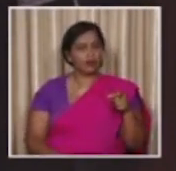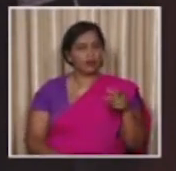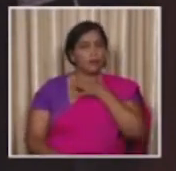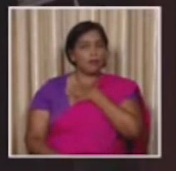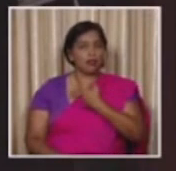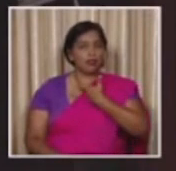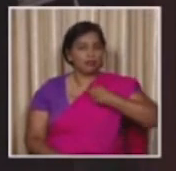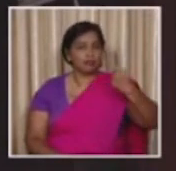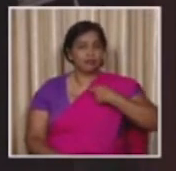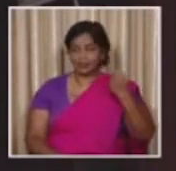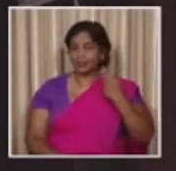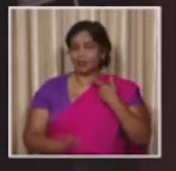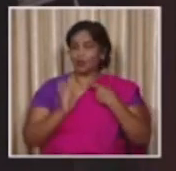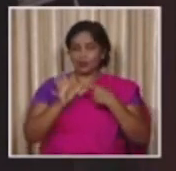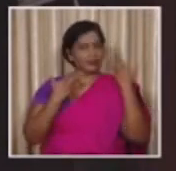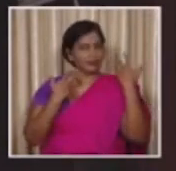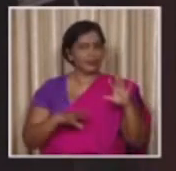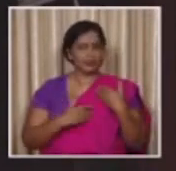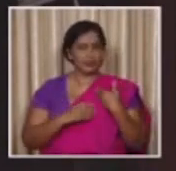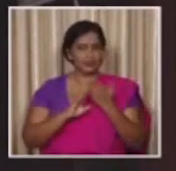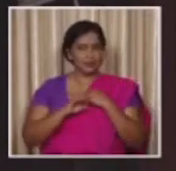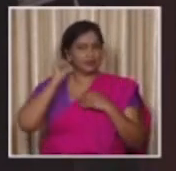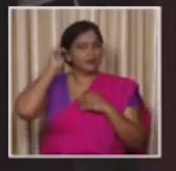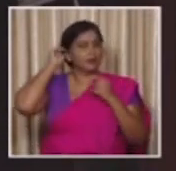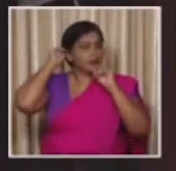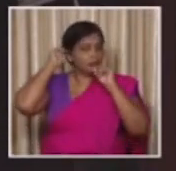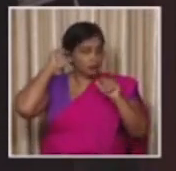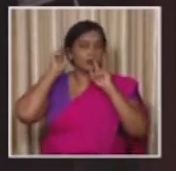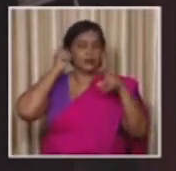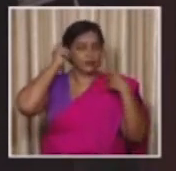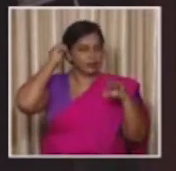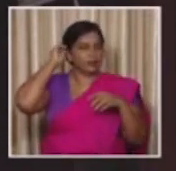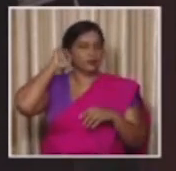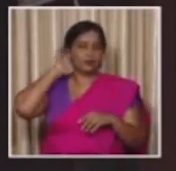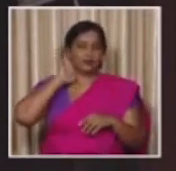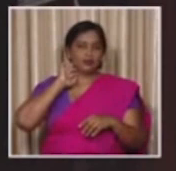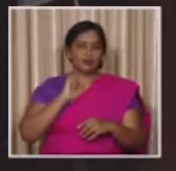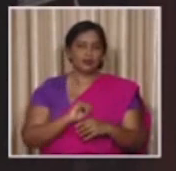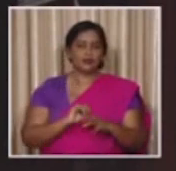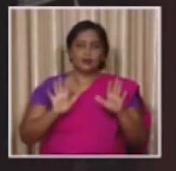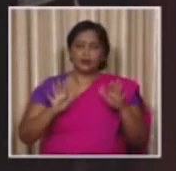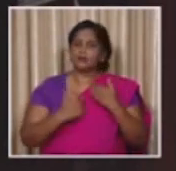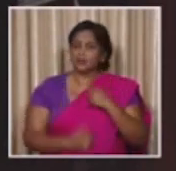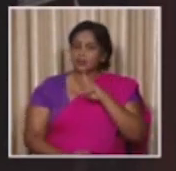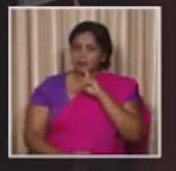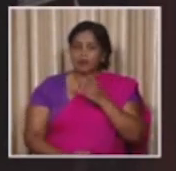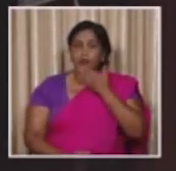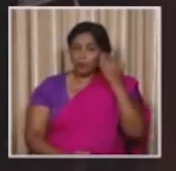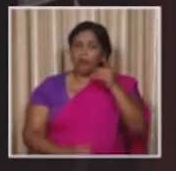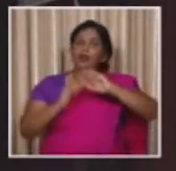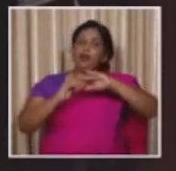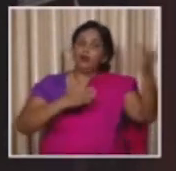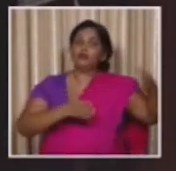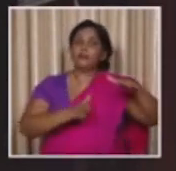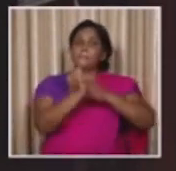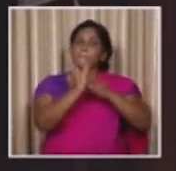මාළ කඩනවයි කියන එකට මම උත්තර දීලා තියෙනවා පැහැදිලිව උත්තර දීලා තියෙනවා එතකොට මම කියනවා පුළුවන් නම් මේක එළිය